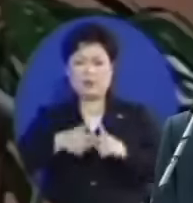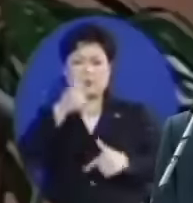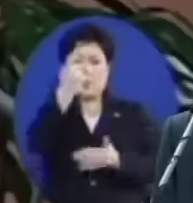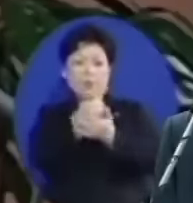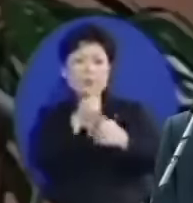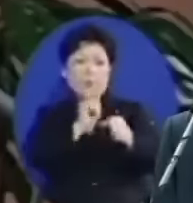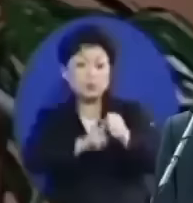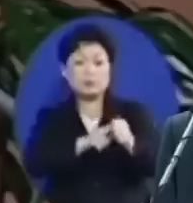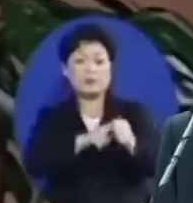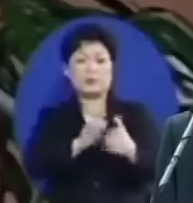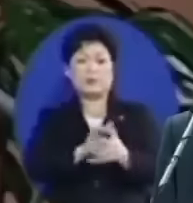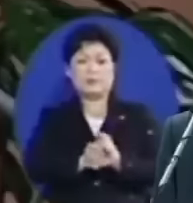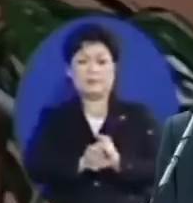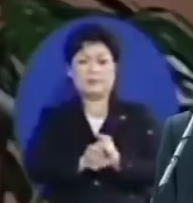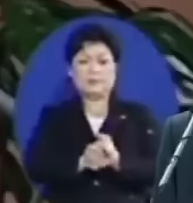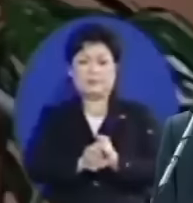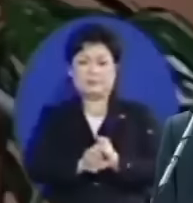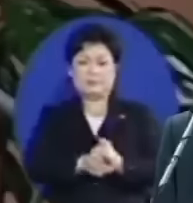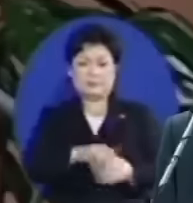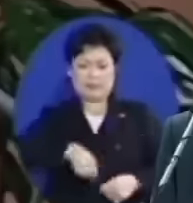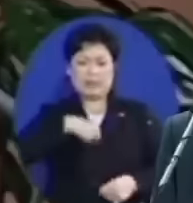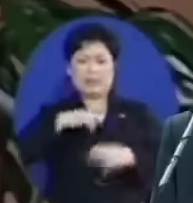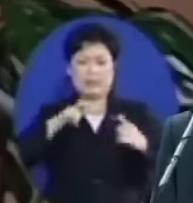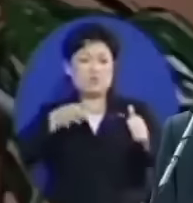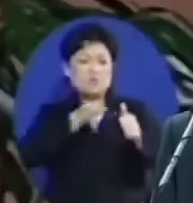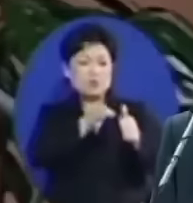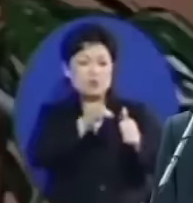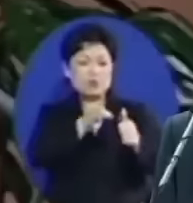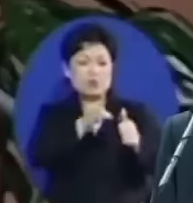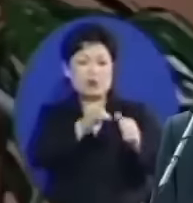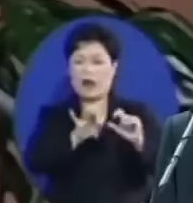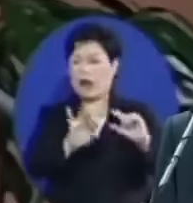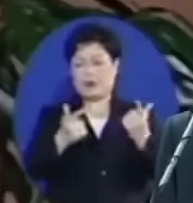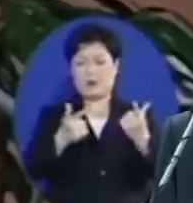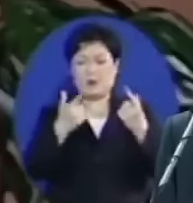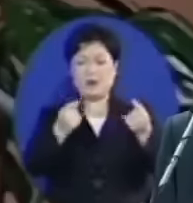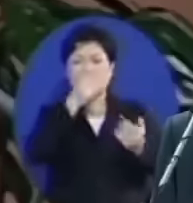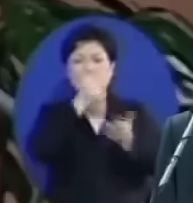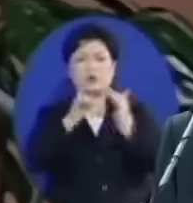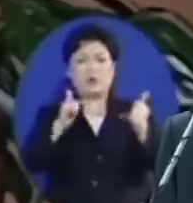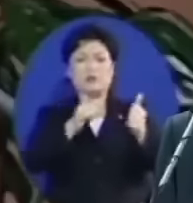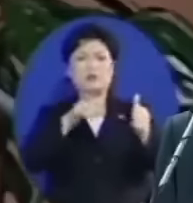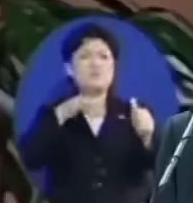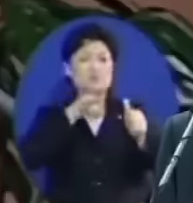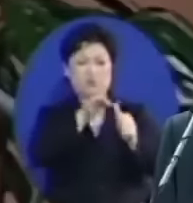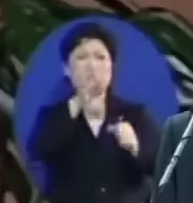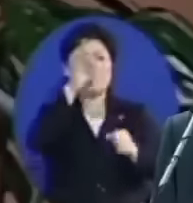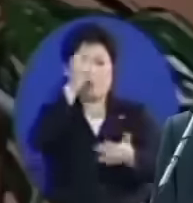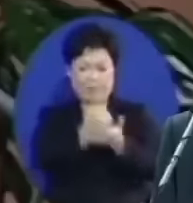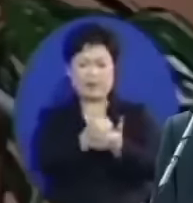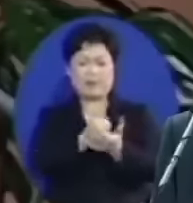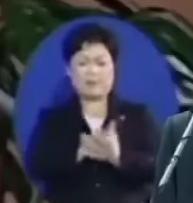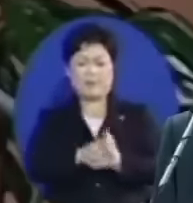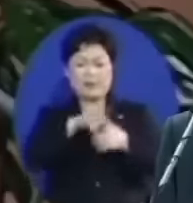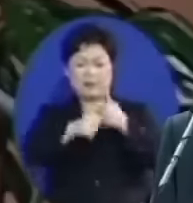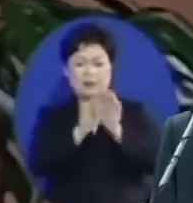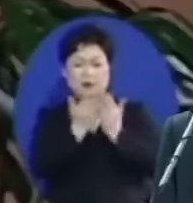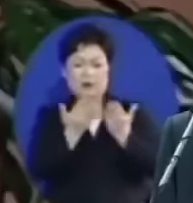것은 의인을 부르러 온 것이 아니라 이와 같은 죄인을 부르러 왔다.